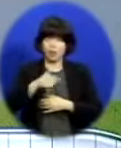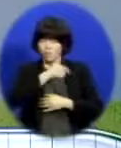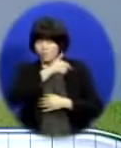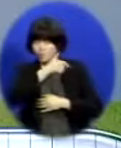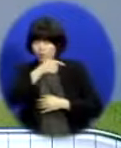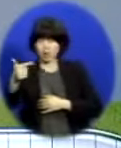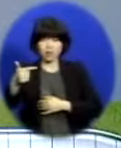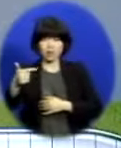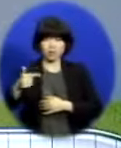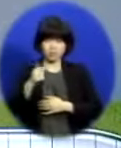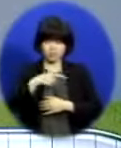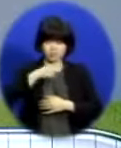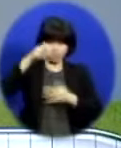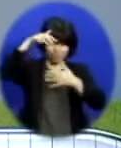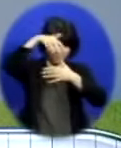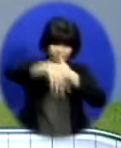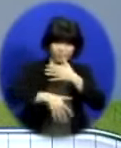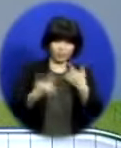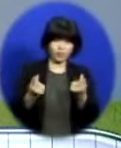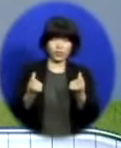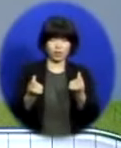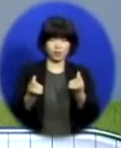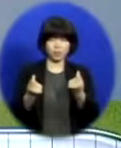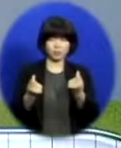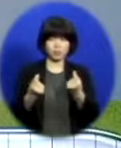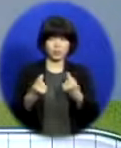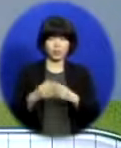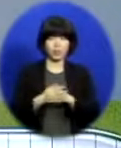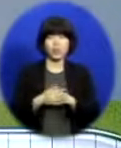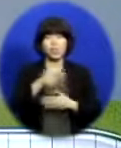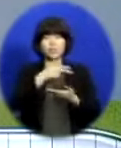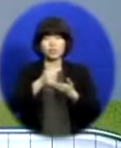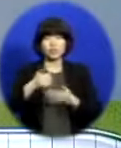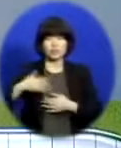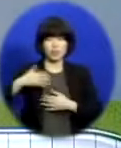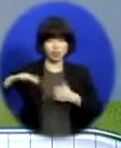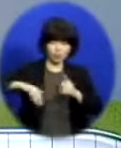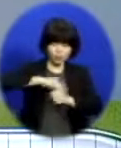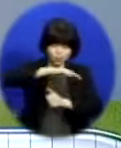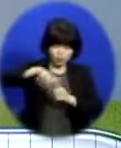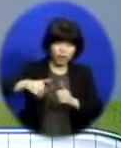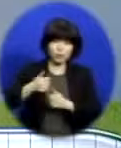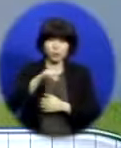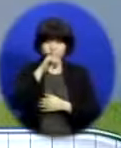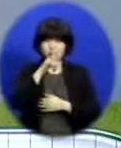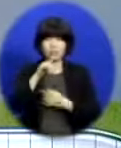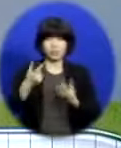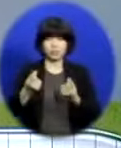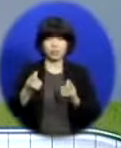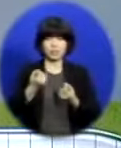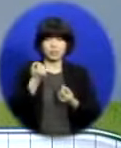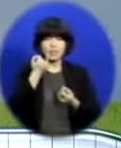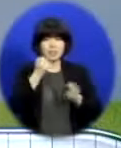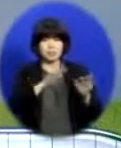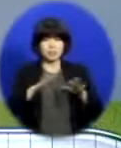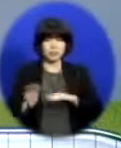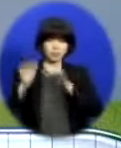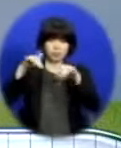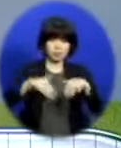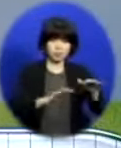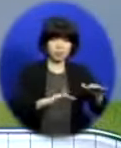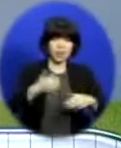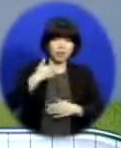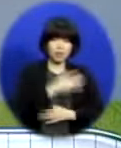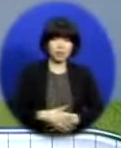큰 폭포 소리처럼 주님이 나를 휘고 바다 물결이 나를 내 온몸을